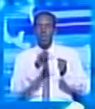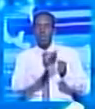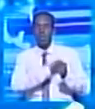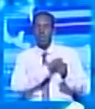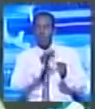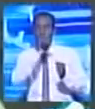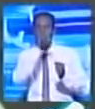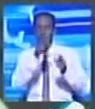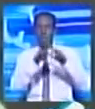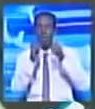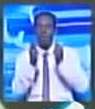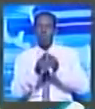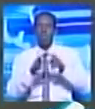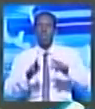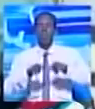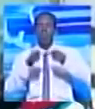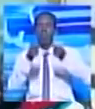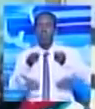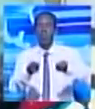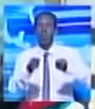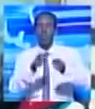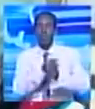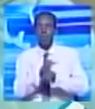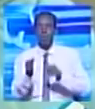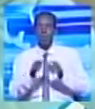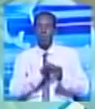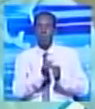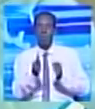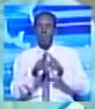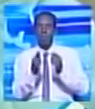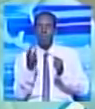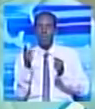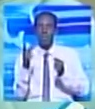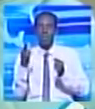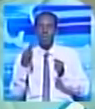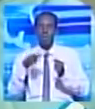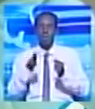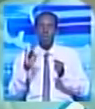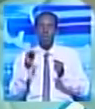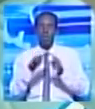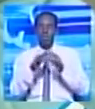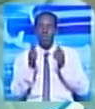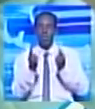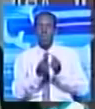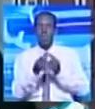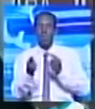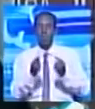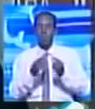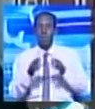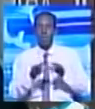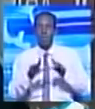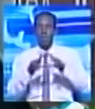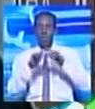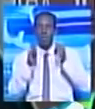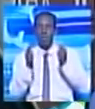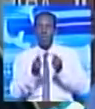été remises aujourd'hui aux autorités djiboutiennes par l'ambassade d'Arabie Saoudite à Djibouti. Officiellement réceptionnée par la secrétaire générale